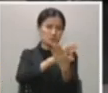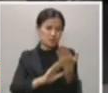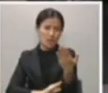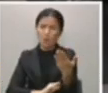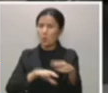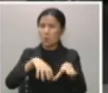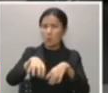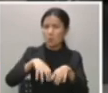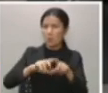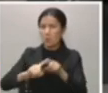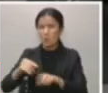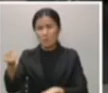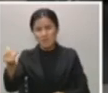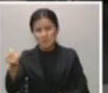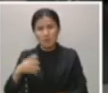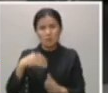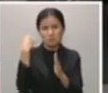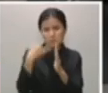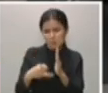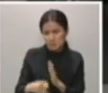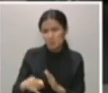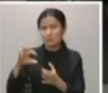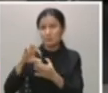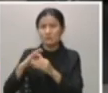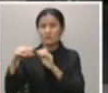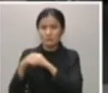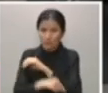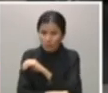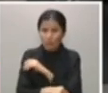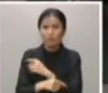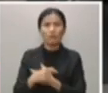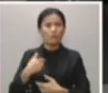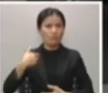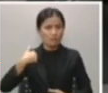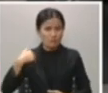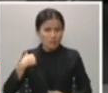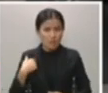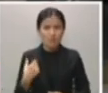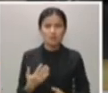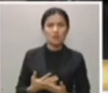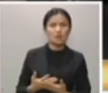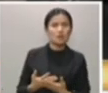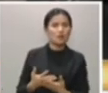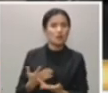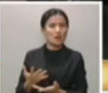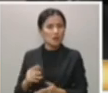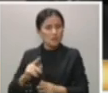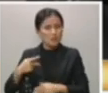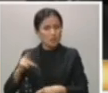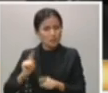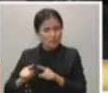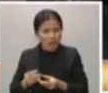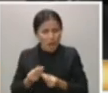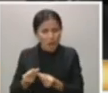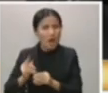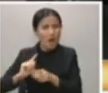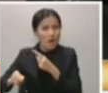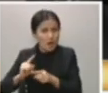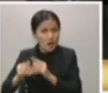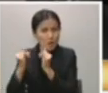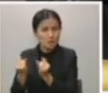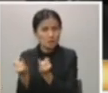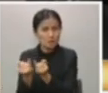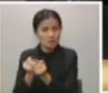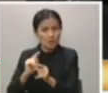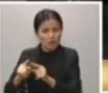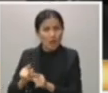วมทั้งความผิดที่เกี่ยวข้องกับการทุจริตคอร์รัปชันการเอื้อประโยชน์แก่พวกพ้องและการใช้อำนาจโดยมิช